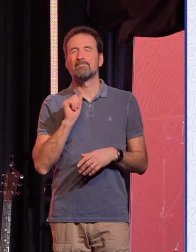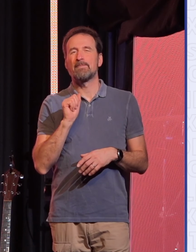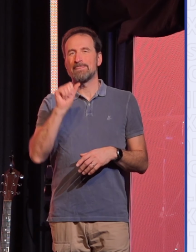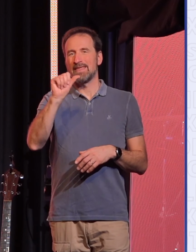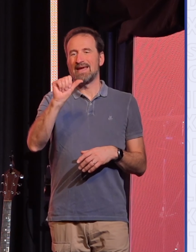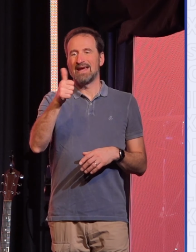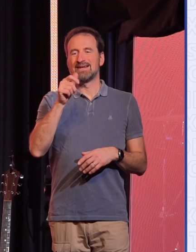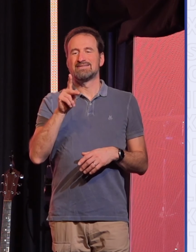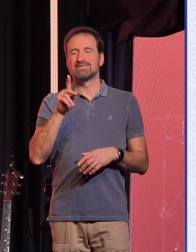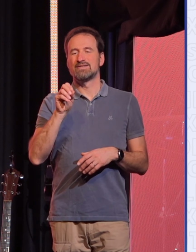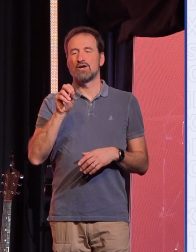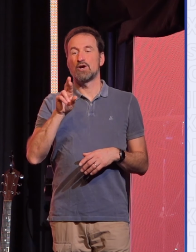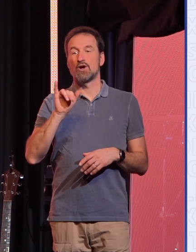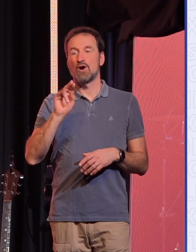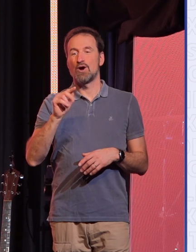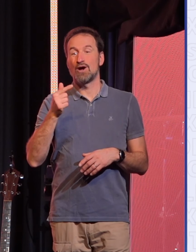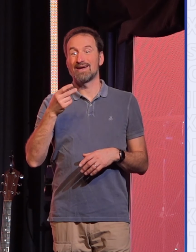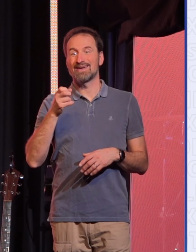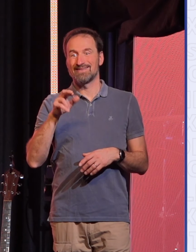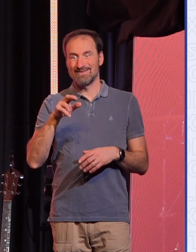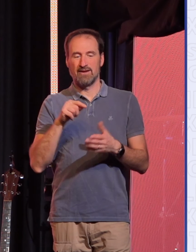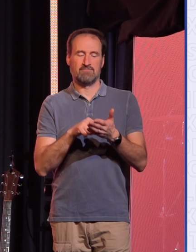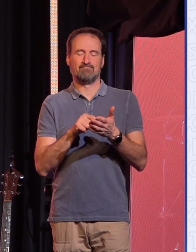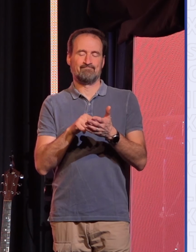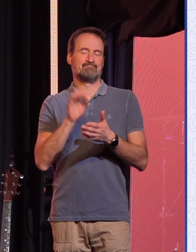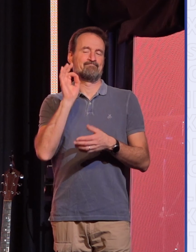Doch im 1. Korinther so schön an.